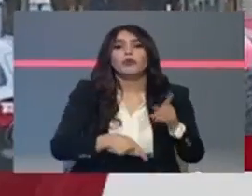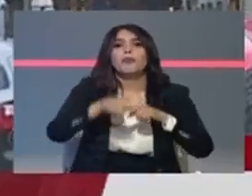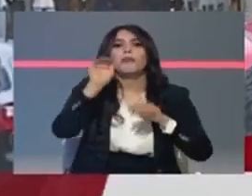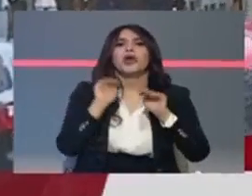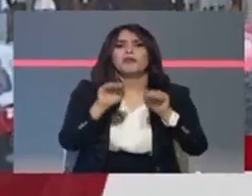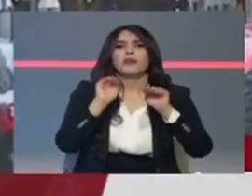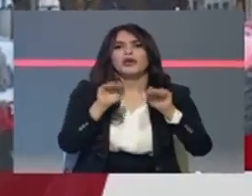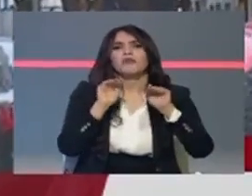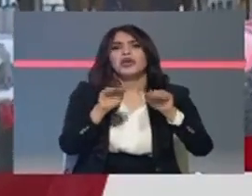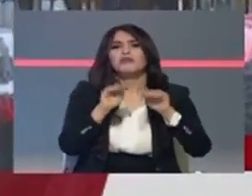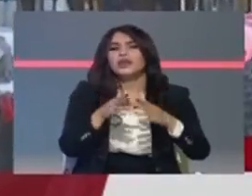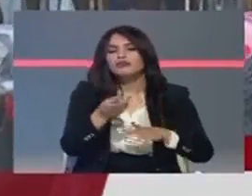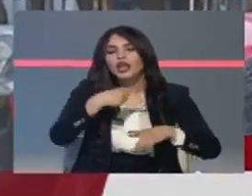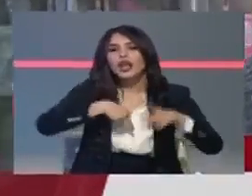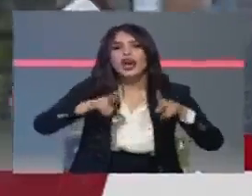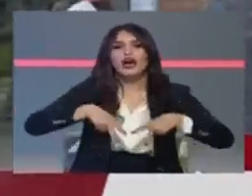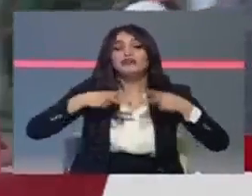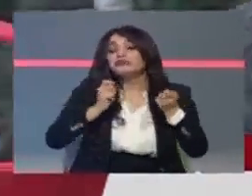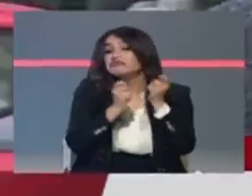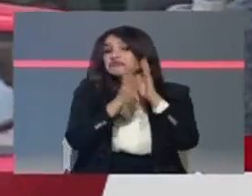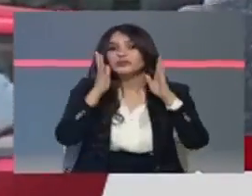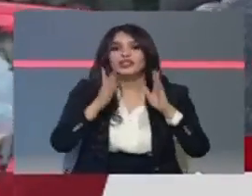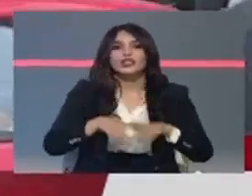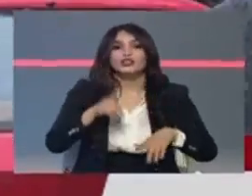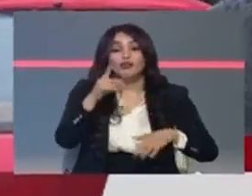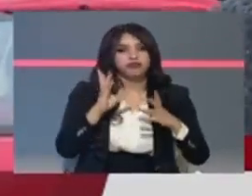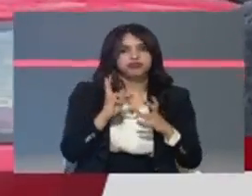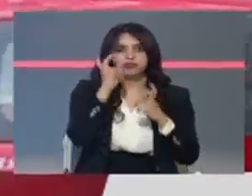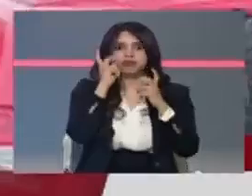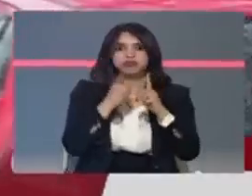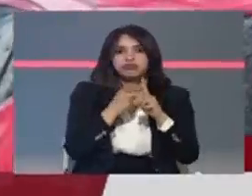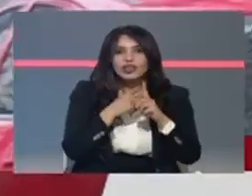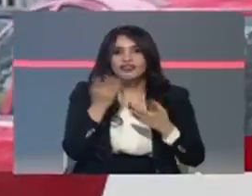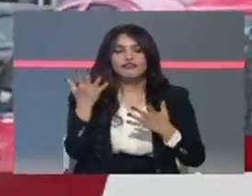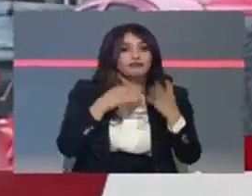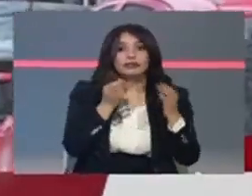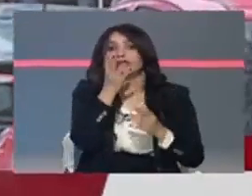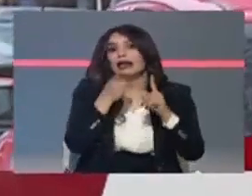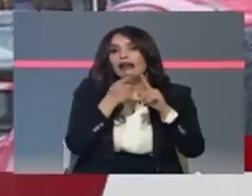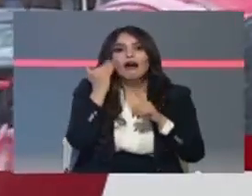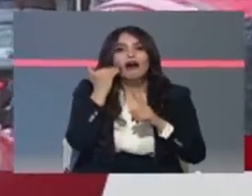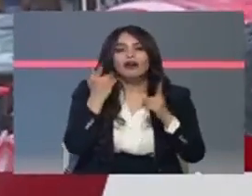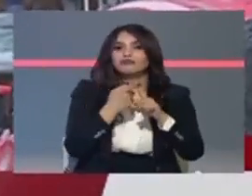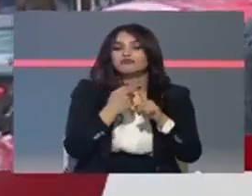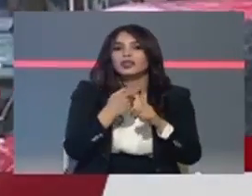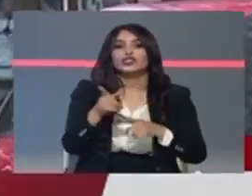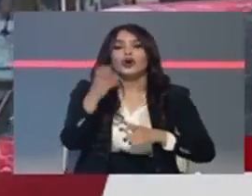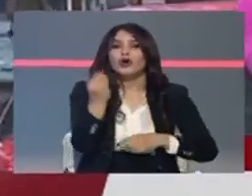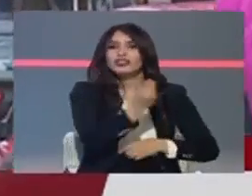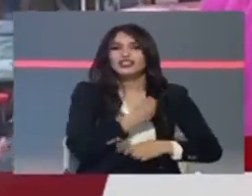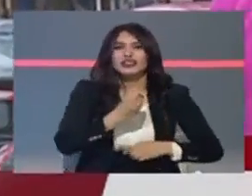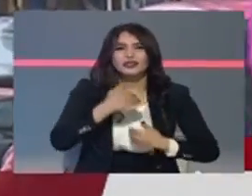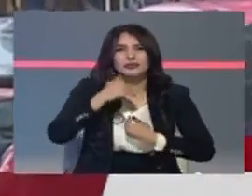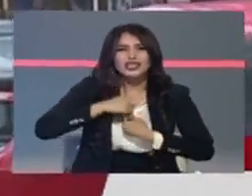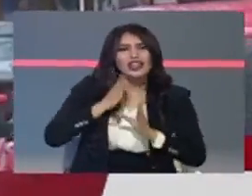ريتم الحياه تتبدل. العبد باش يمرض بعصابه بالهلويس برشا حاجات، الصغار نفسيتهم